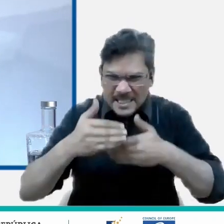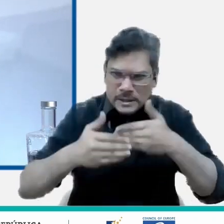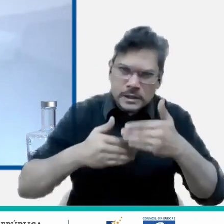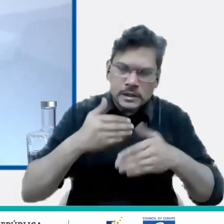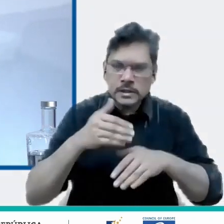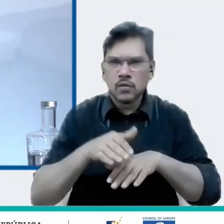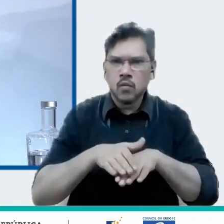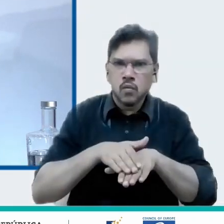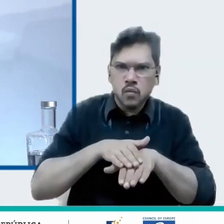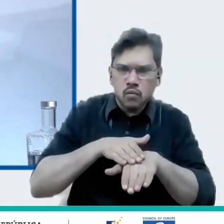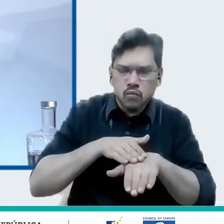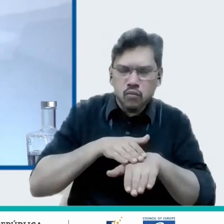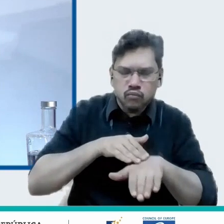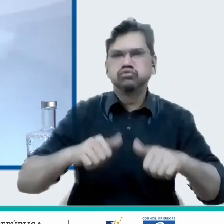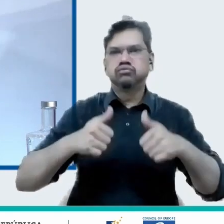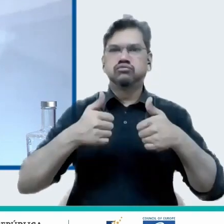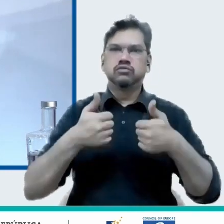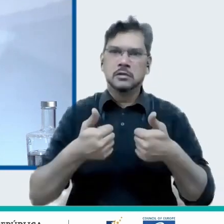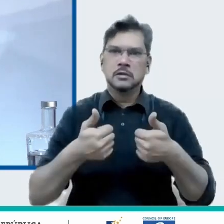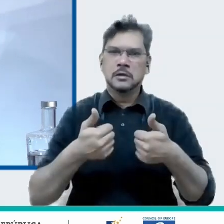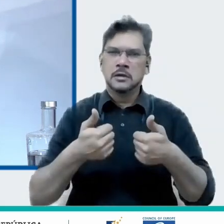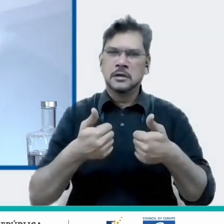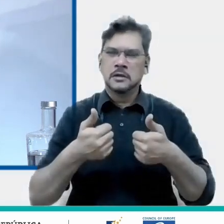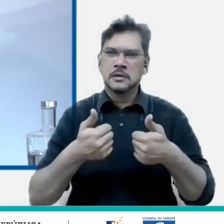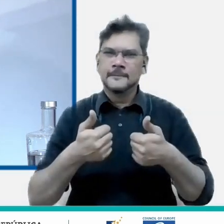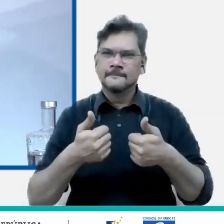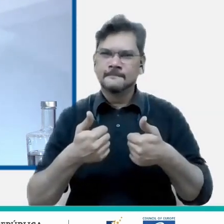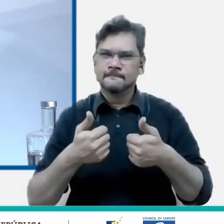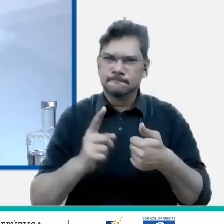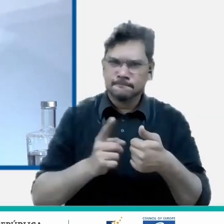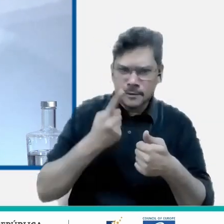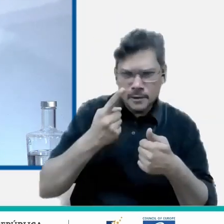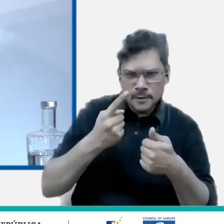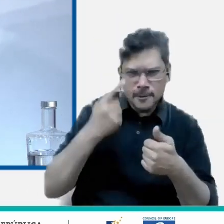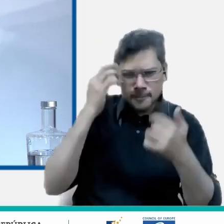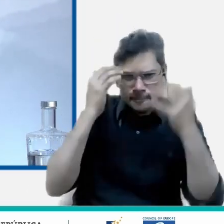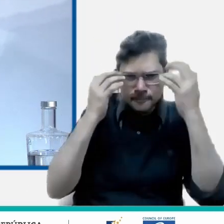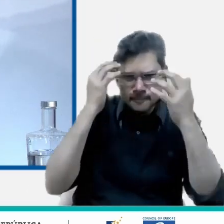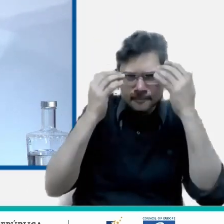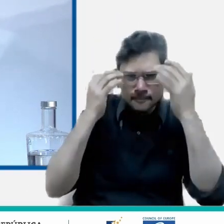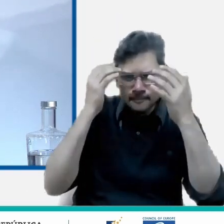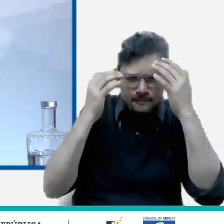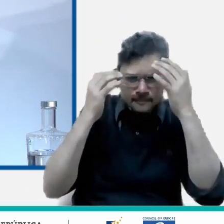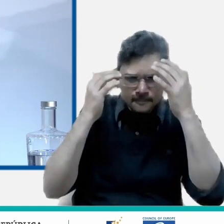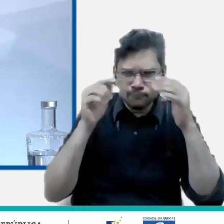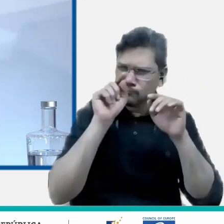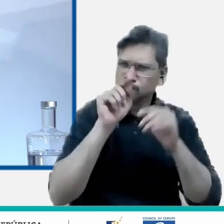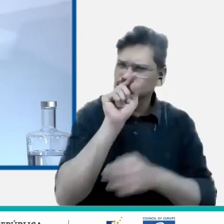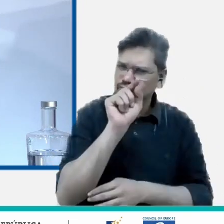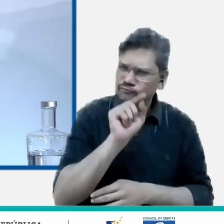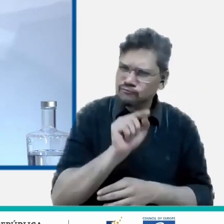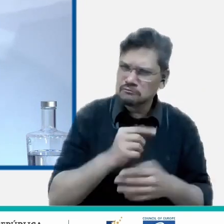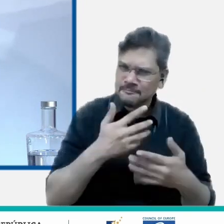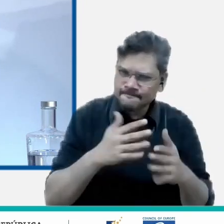стратегическое планирование. Третье – это система дезинтар Сендай для того, чтобы видеть картину каждой страны. Решение уже принято. Следующее –